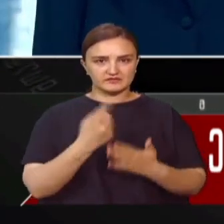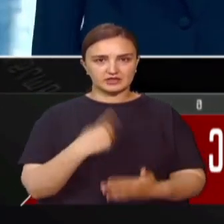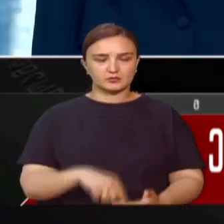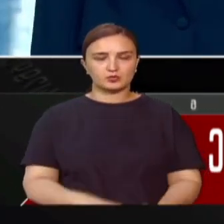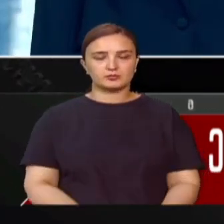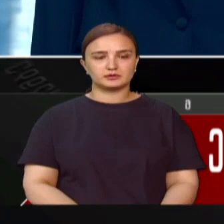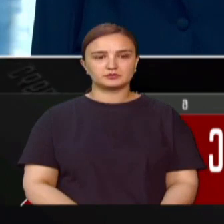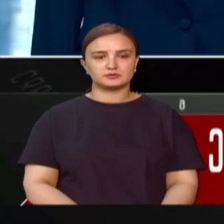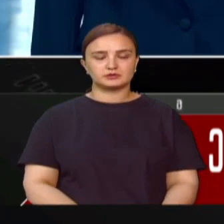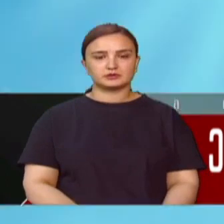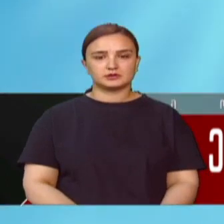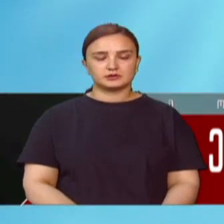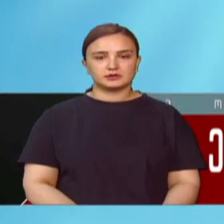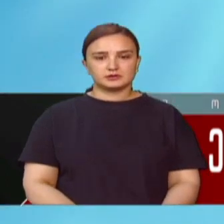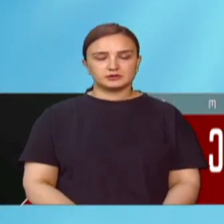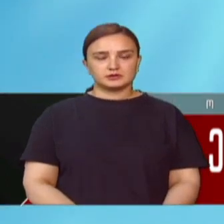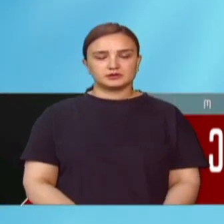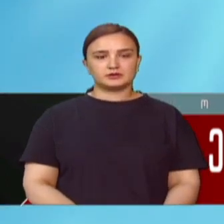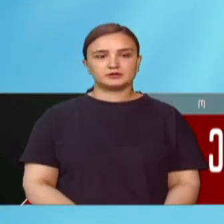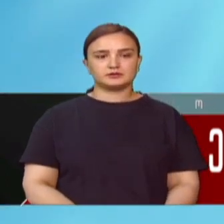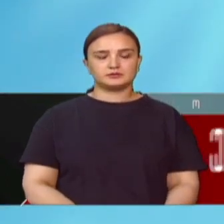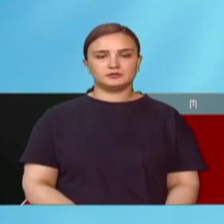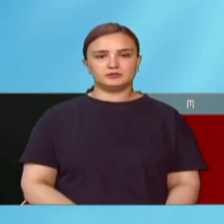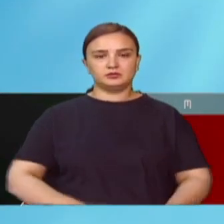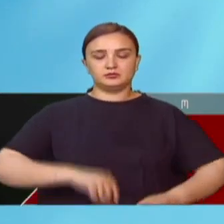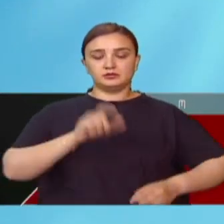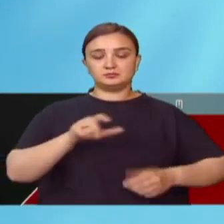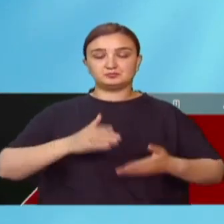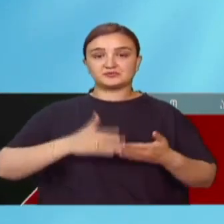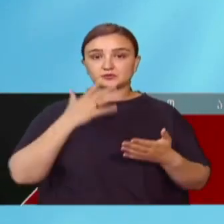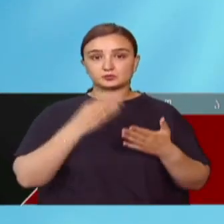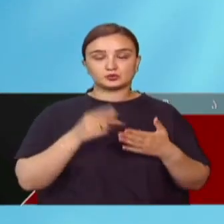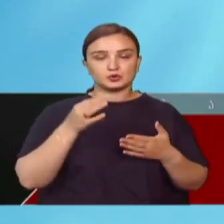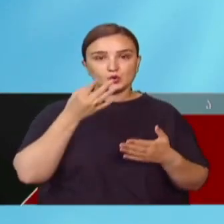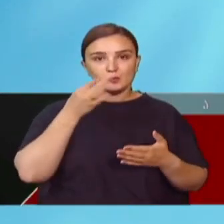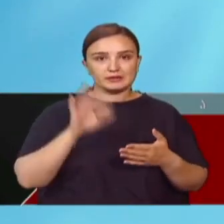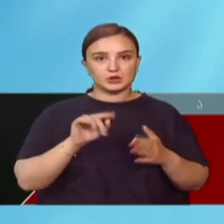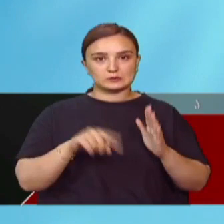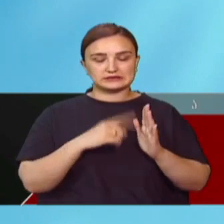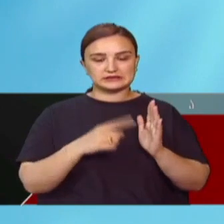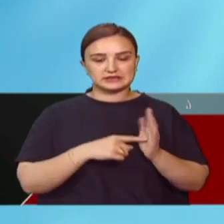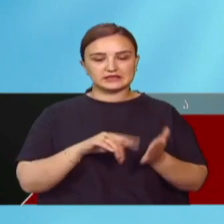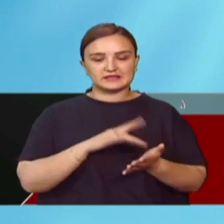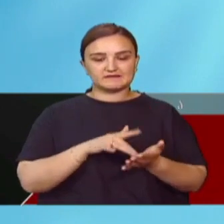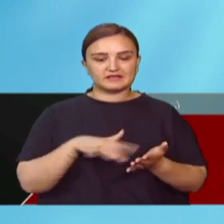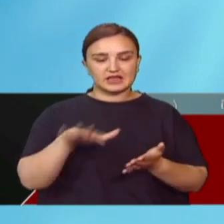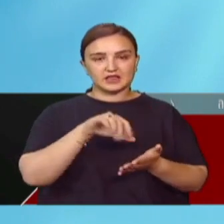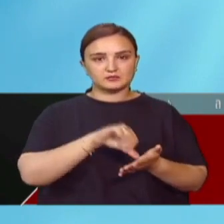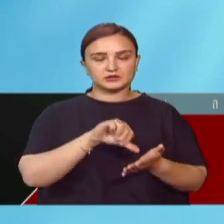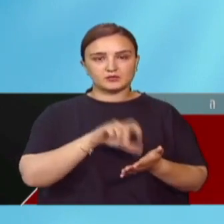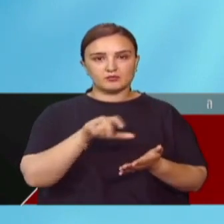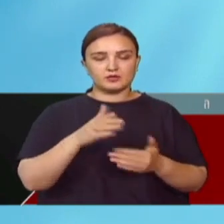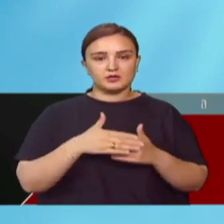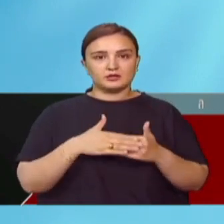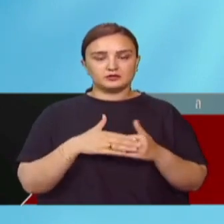ვალდებულებას. ადამიანებს, რომელიც ყველაზე კომპეტენტური არის ამ საკითხში, იმ ქვეყნების წარმომადგენელ, რომელსაც სანქციები აქვს დაწესებული,